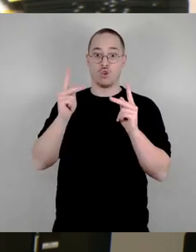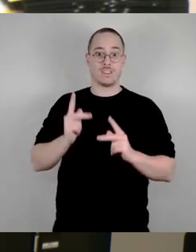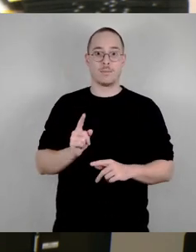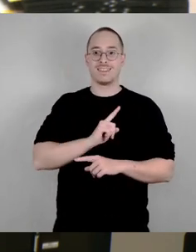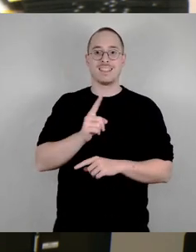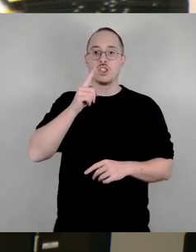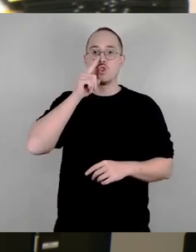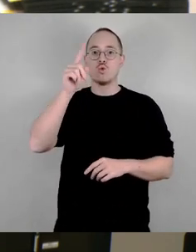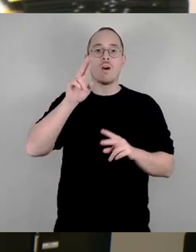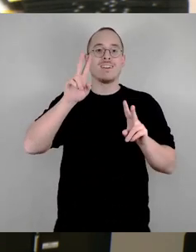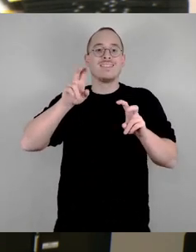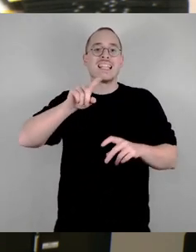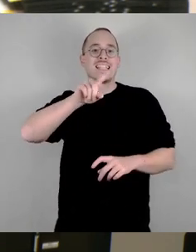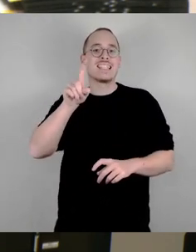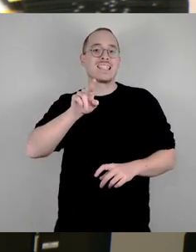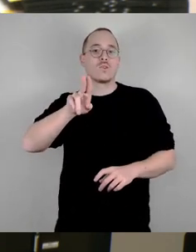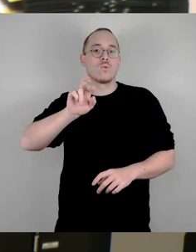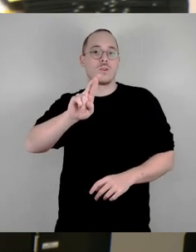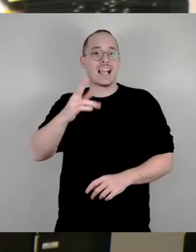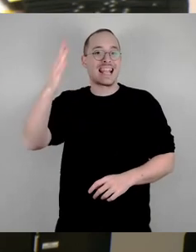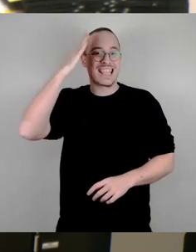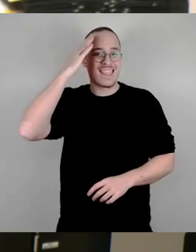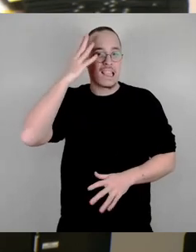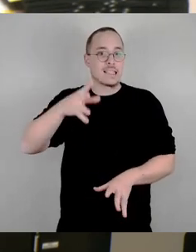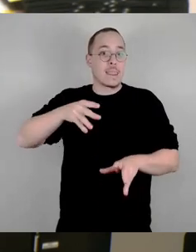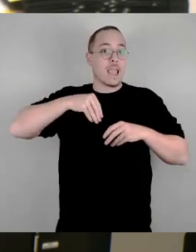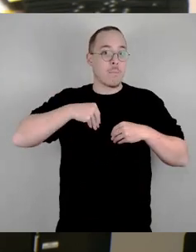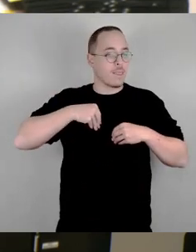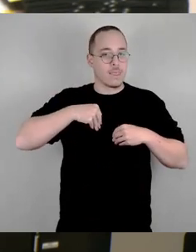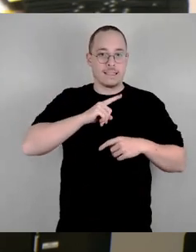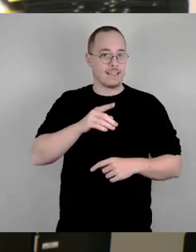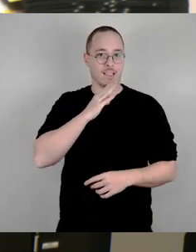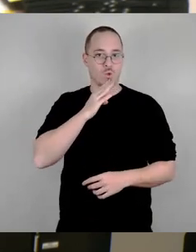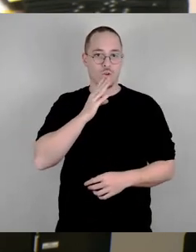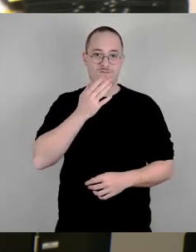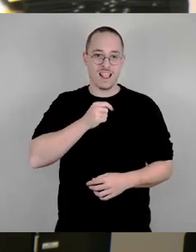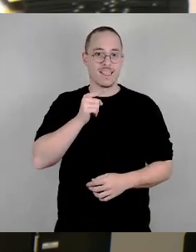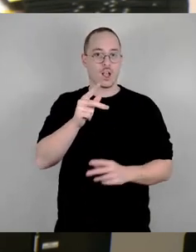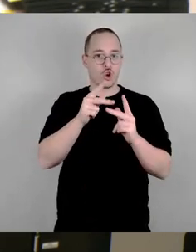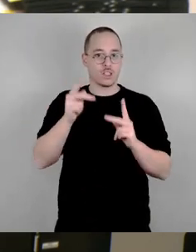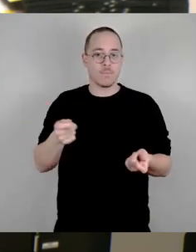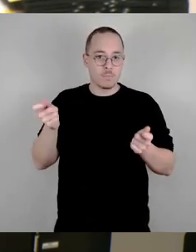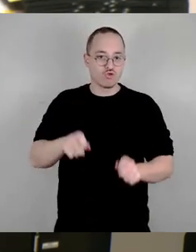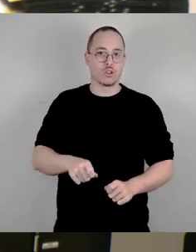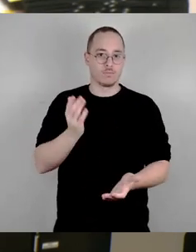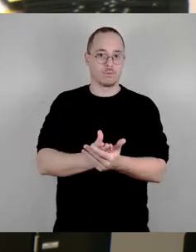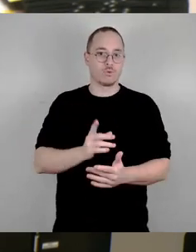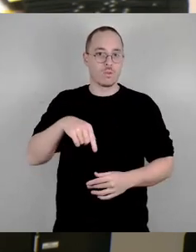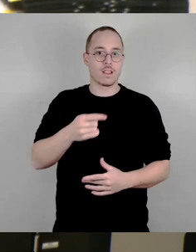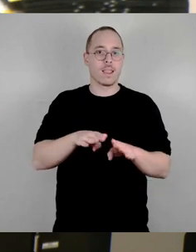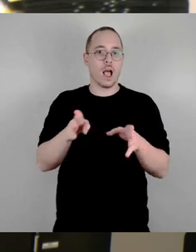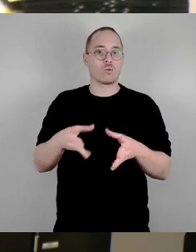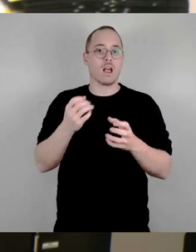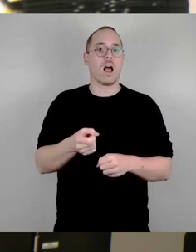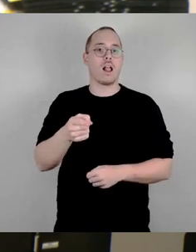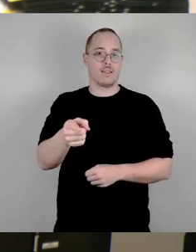wir denken, dass wir auch im neuen Haushalt genauer hinschauen werden, wo die Mittel dafür eingeplant werden. Wir haben